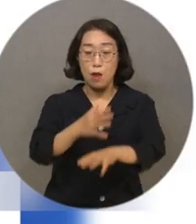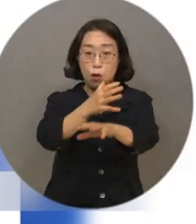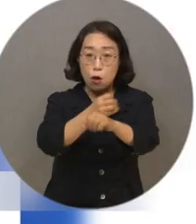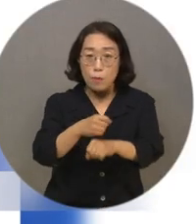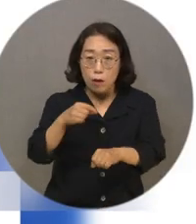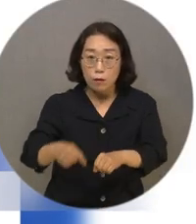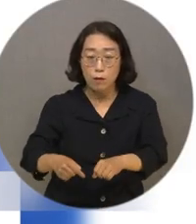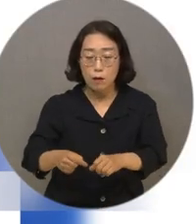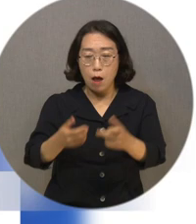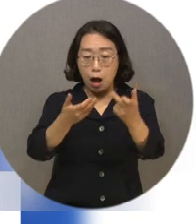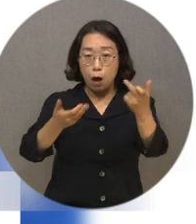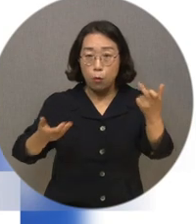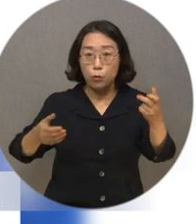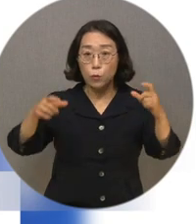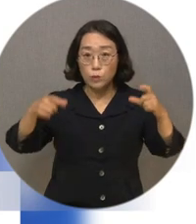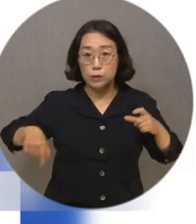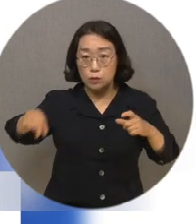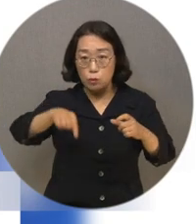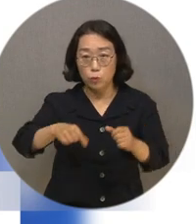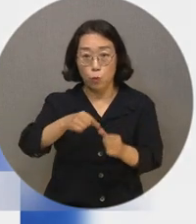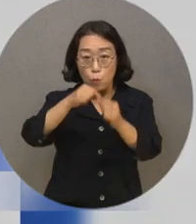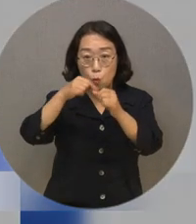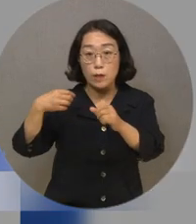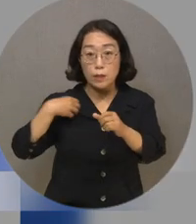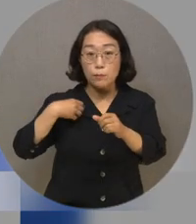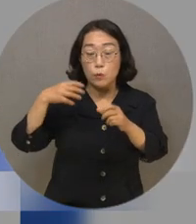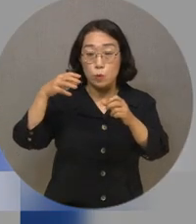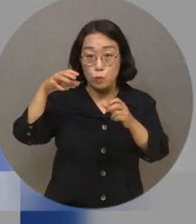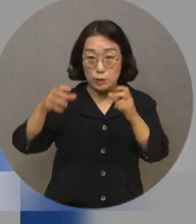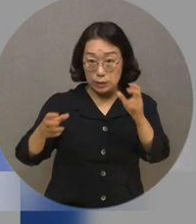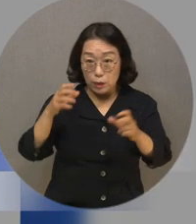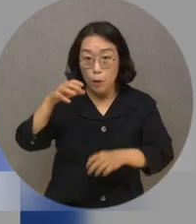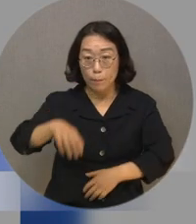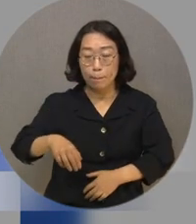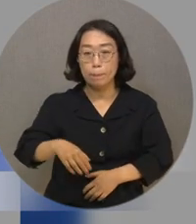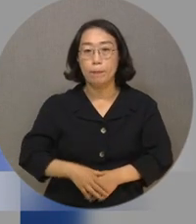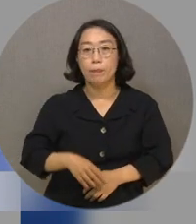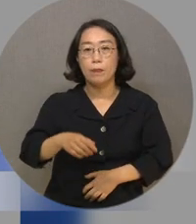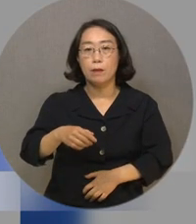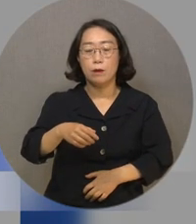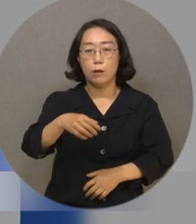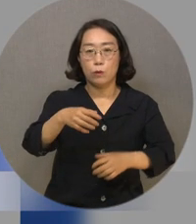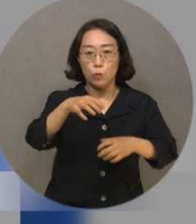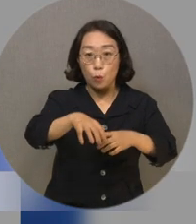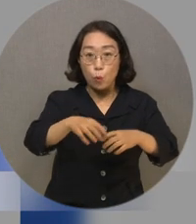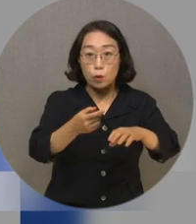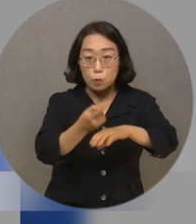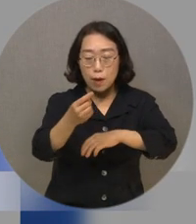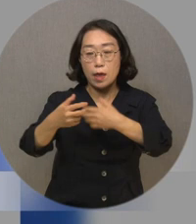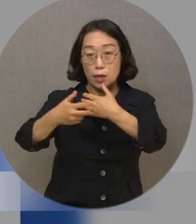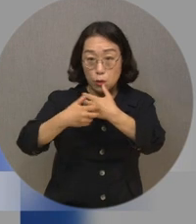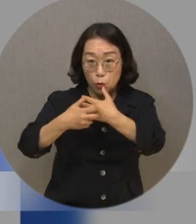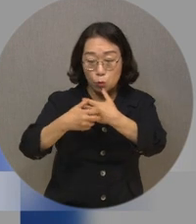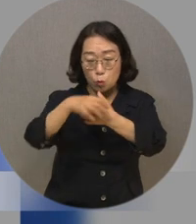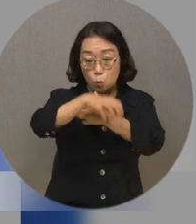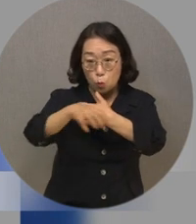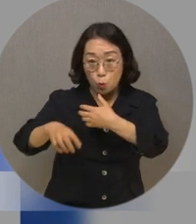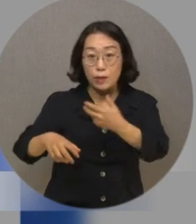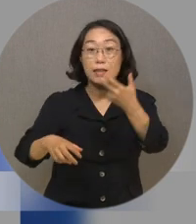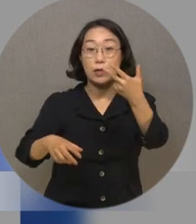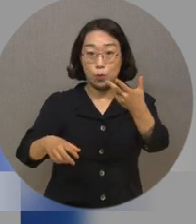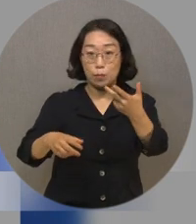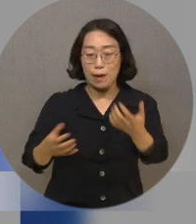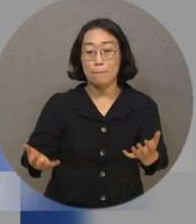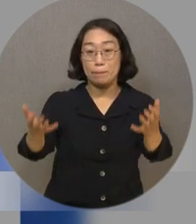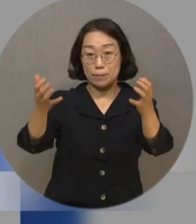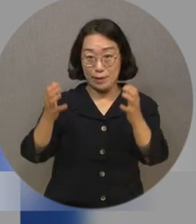협약은 강원지역 장애인 고용의무기업인 강원도 사회 서비스원 강원도 영월의료원 등 7개 기간이